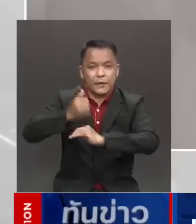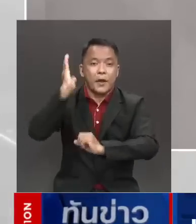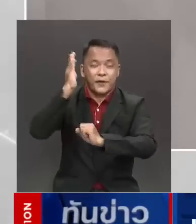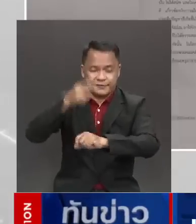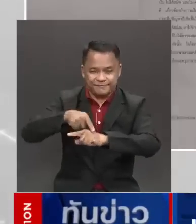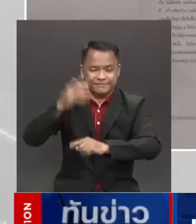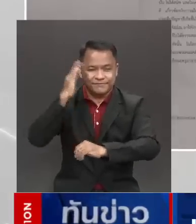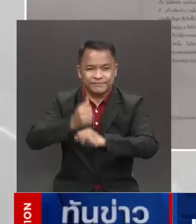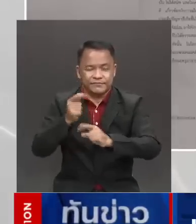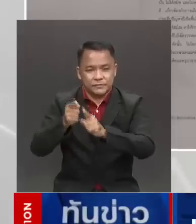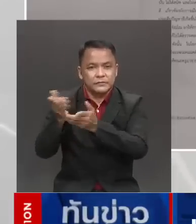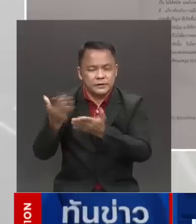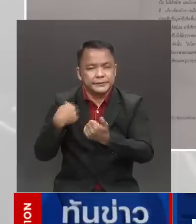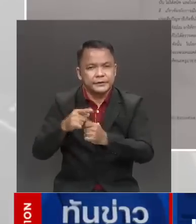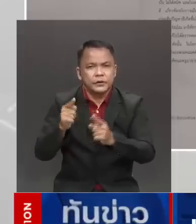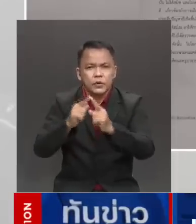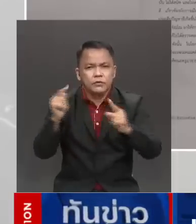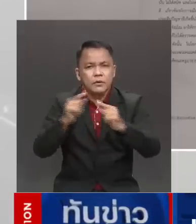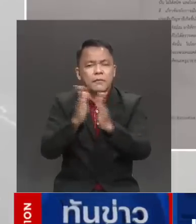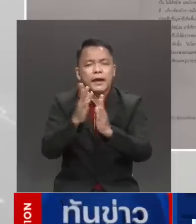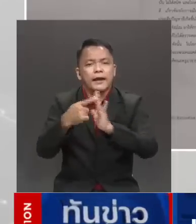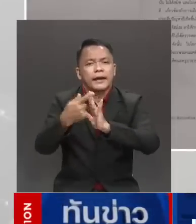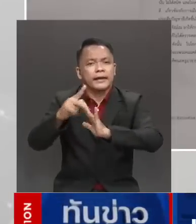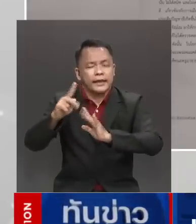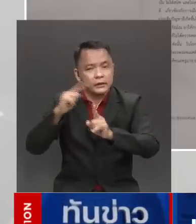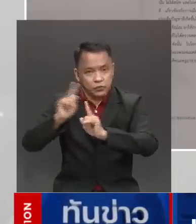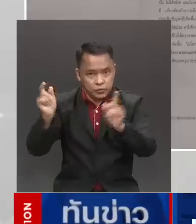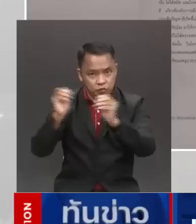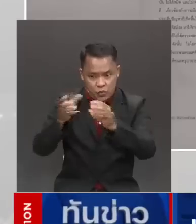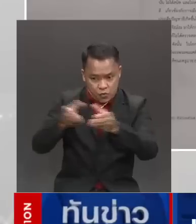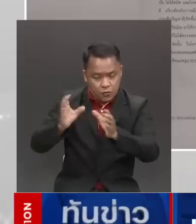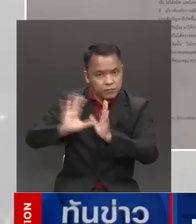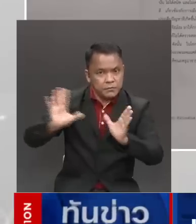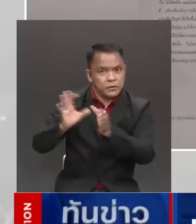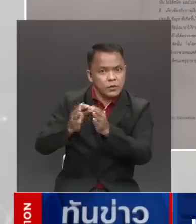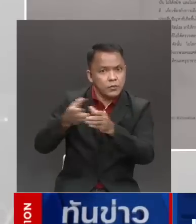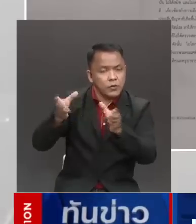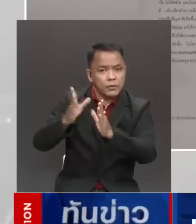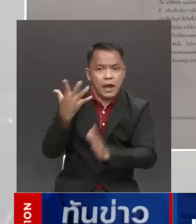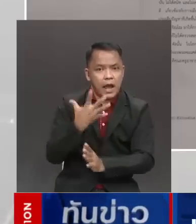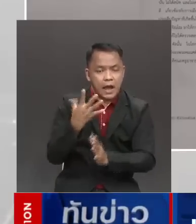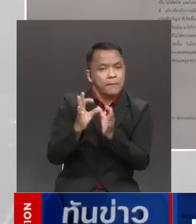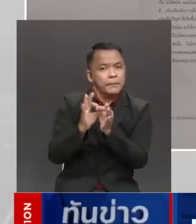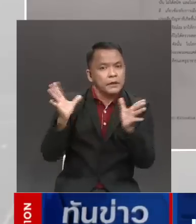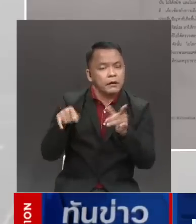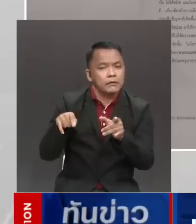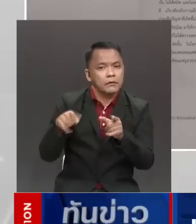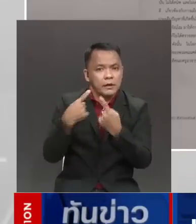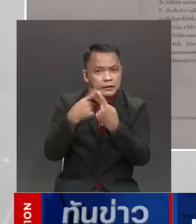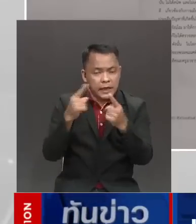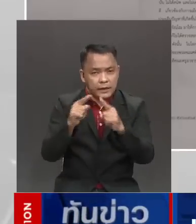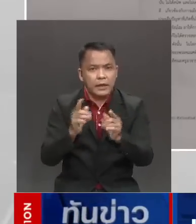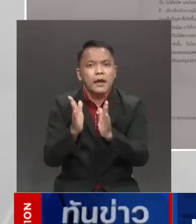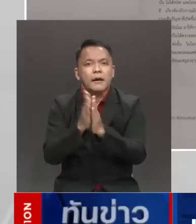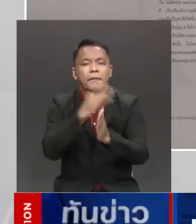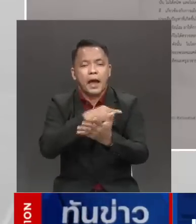รแล้วประเด็นก็คือพระเคจริงๆไม่ได้อยู่ในทีมของพระวิทยากร5รูปนั้นนะครับแต่